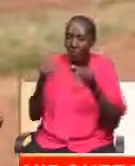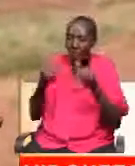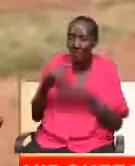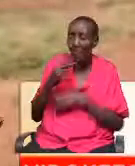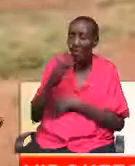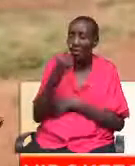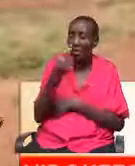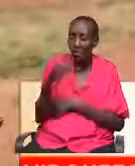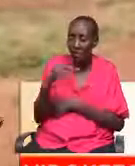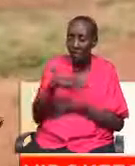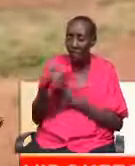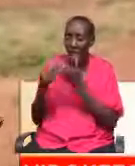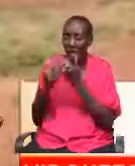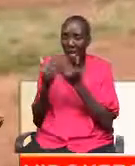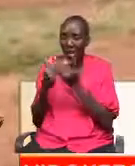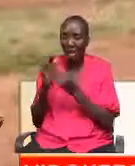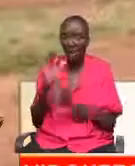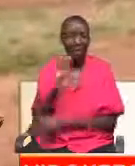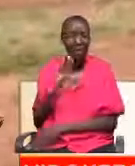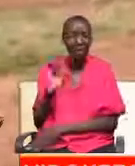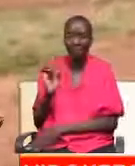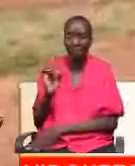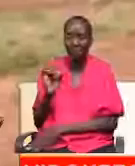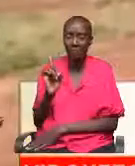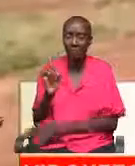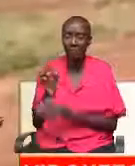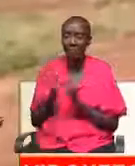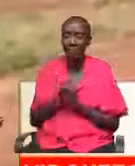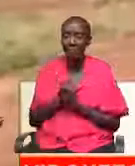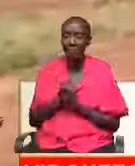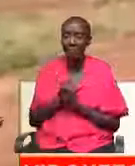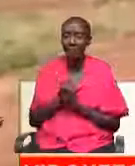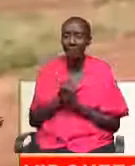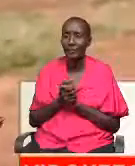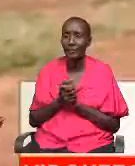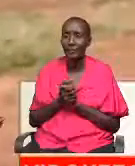kwamba sisi tumejali maslahi yao. Wanjie Sostin, TV47, Bungoma.